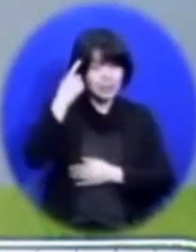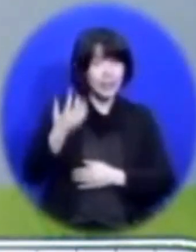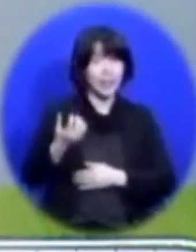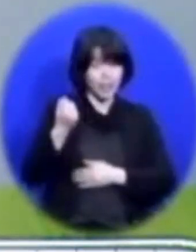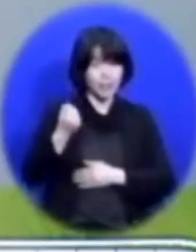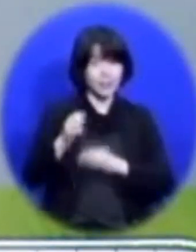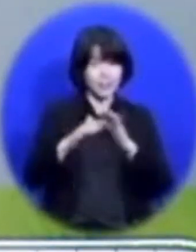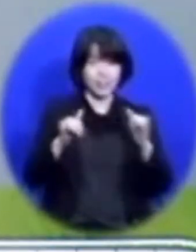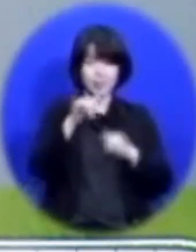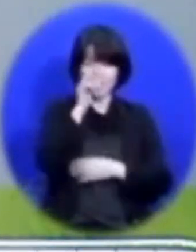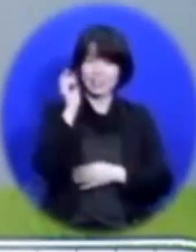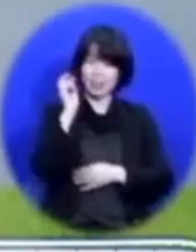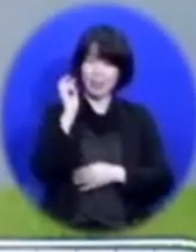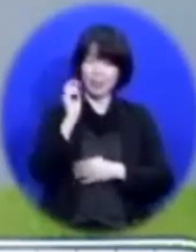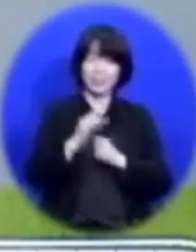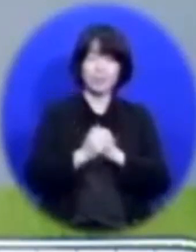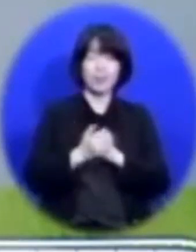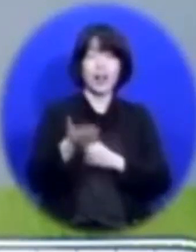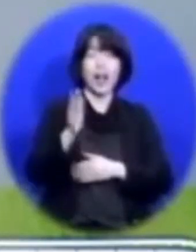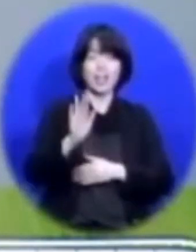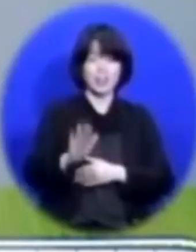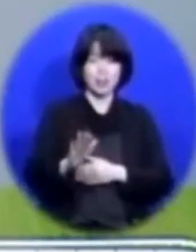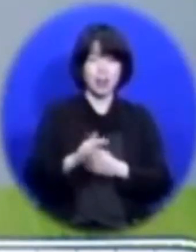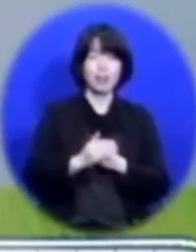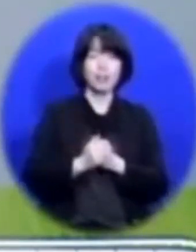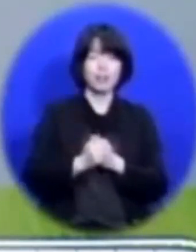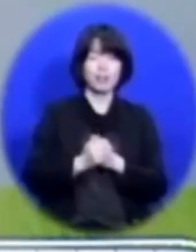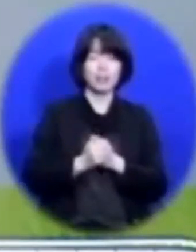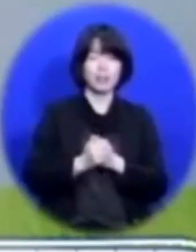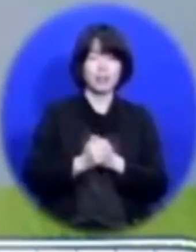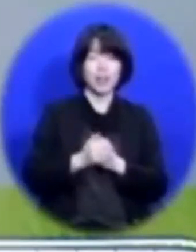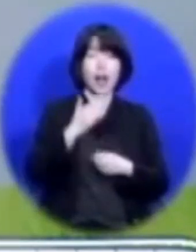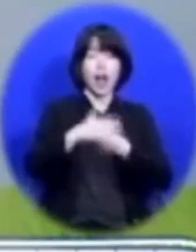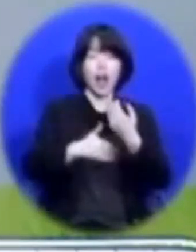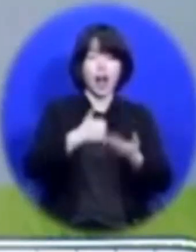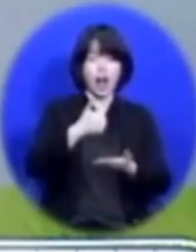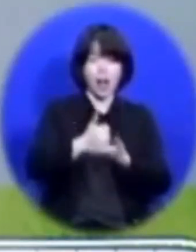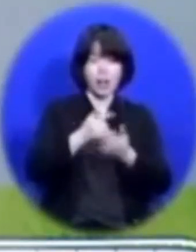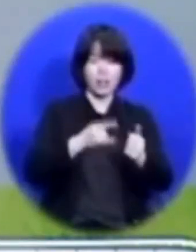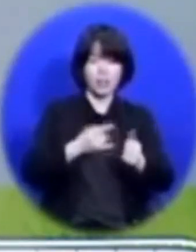."라고생각하실지도모릅니다.하지만 두려움